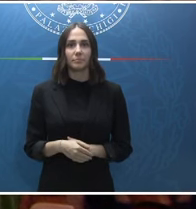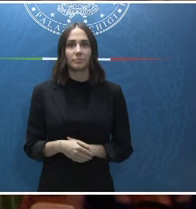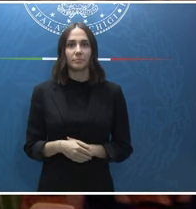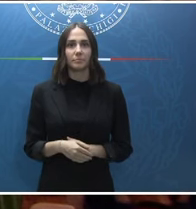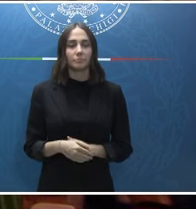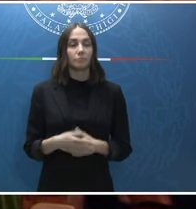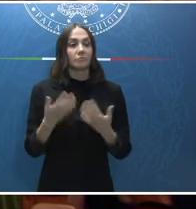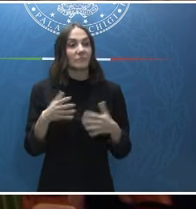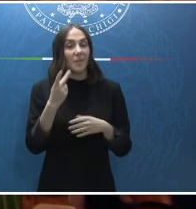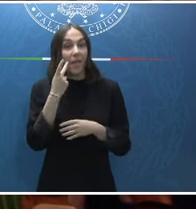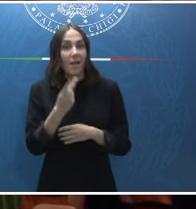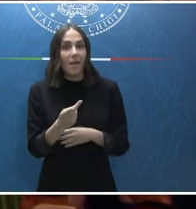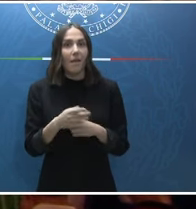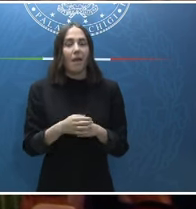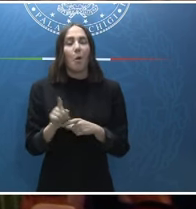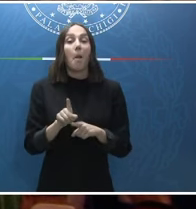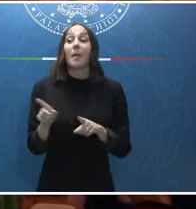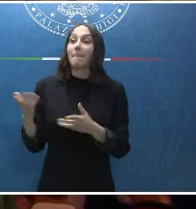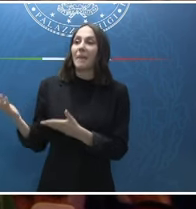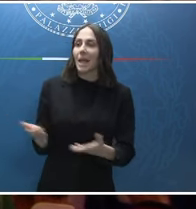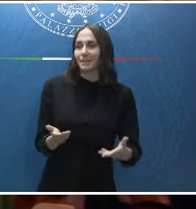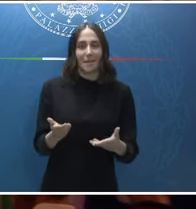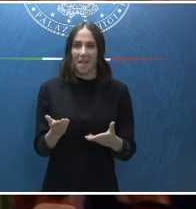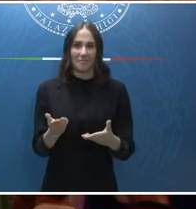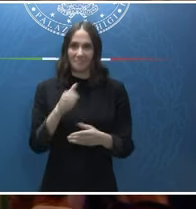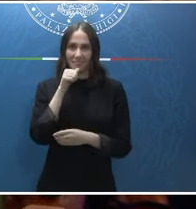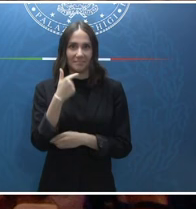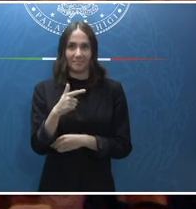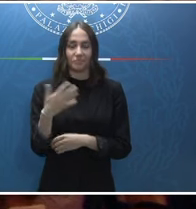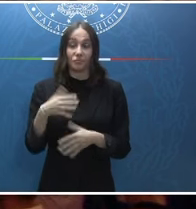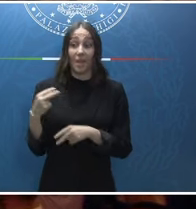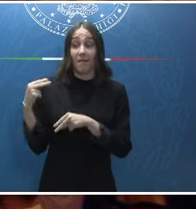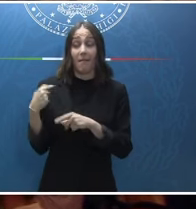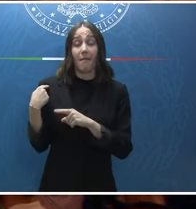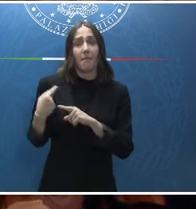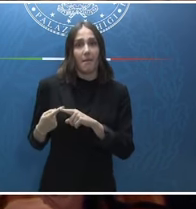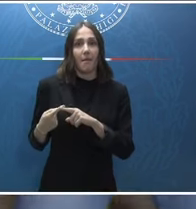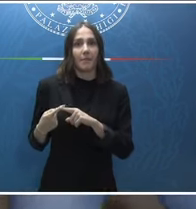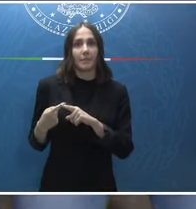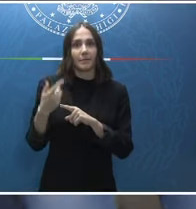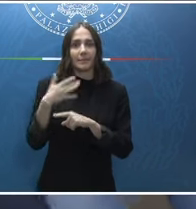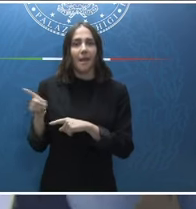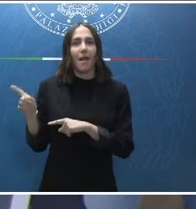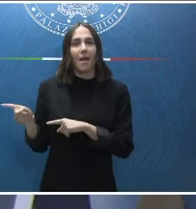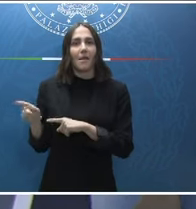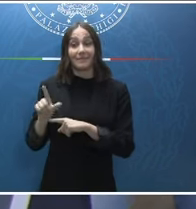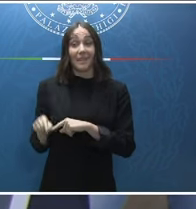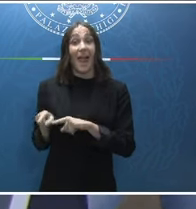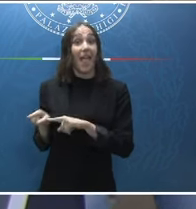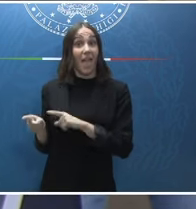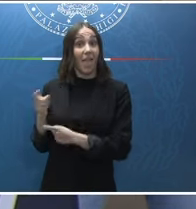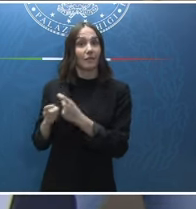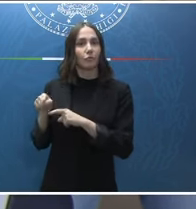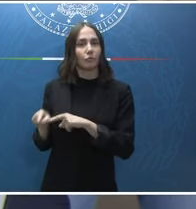L'avete già visto, ha bisogno di poche presentazioni perché da qualche anno si sa che è salentino e ha